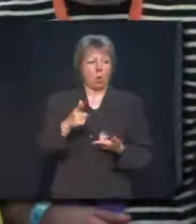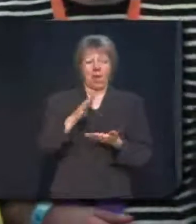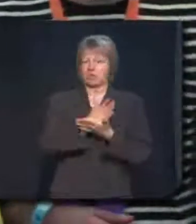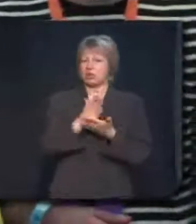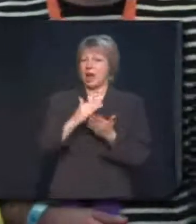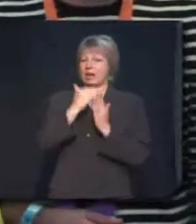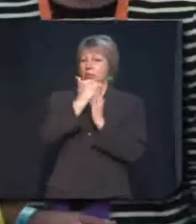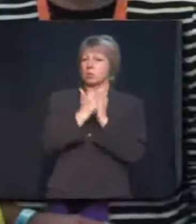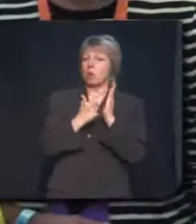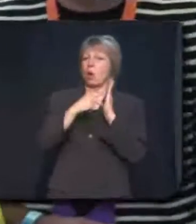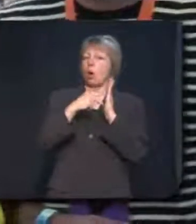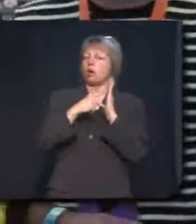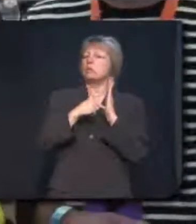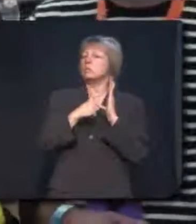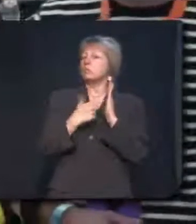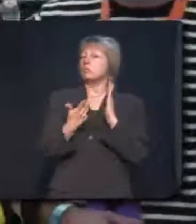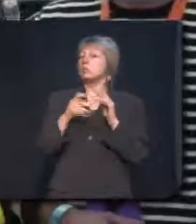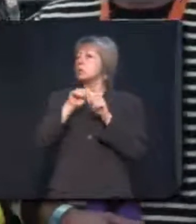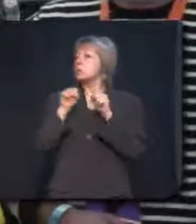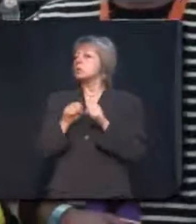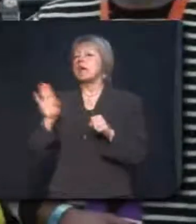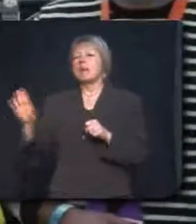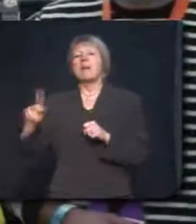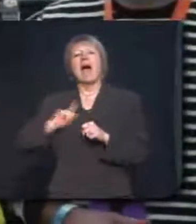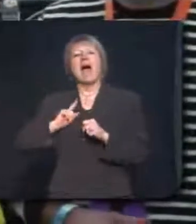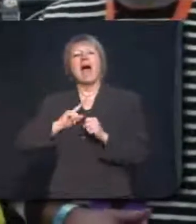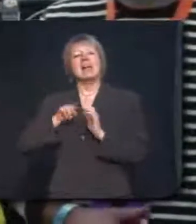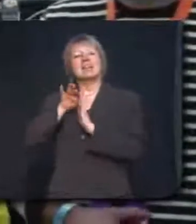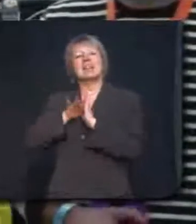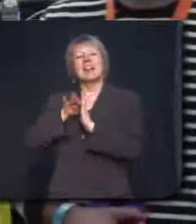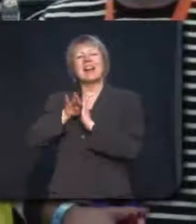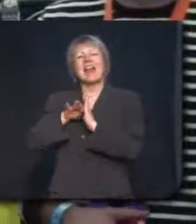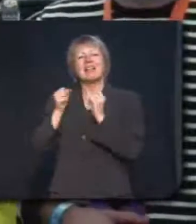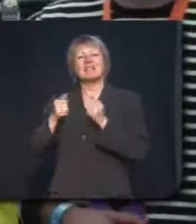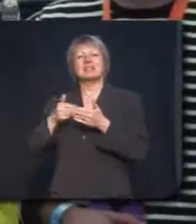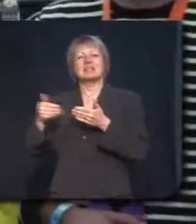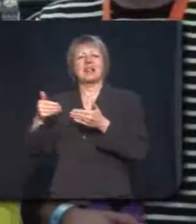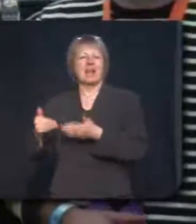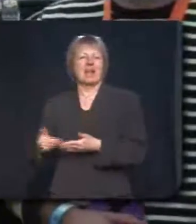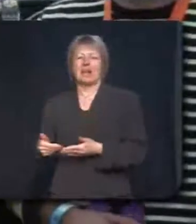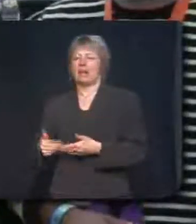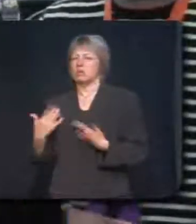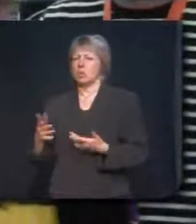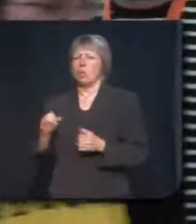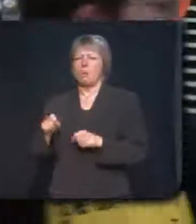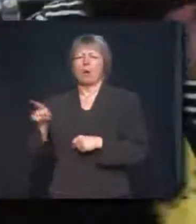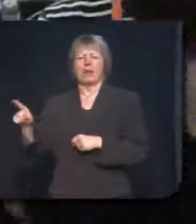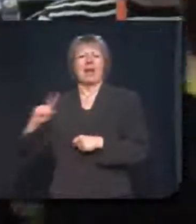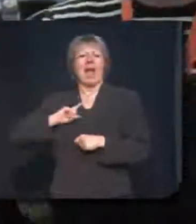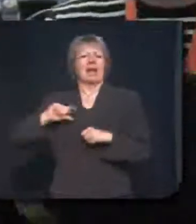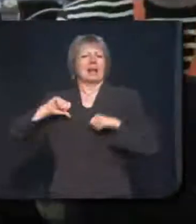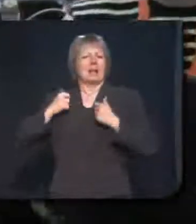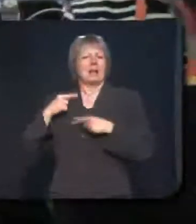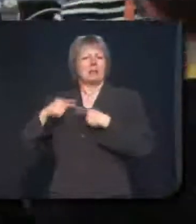eigenen Regeln selbst festlegen kann dadurch kann es in Eigenleben entwickeln und das sollten wir vermeiden